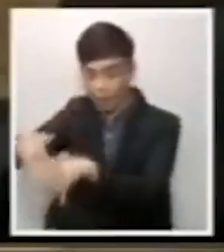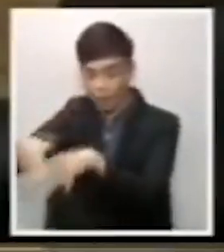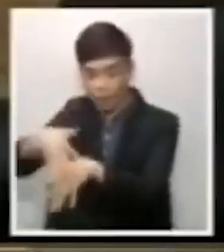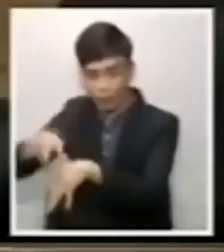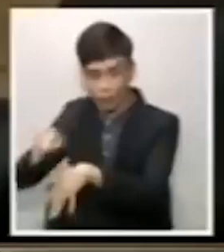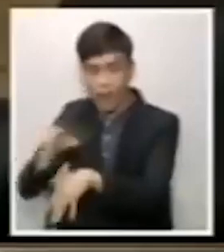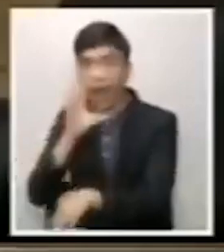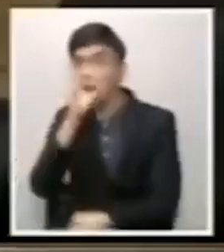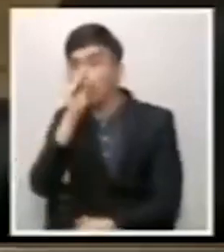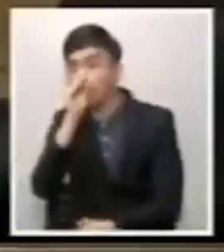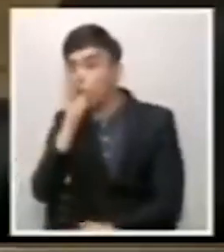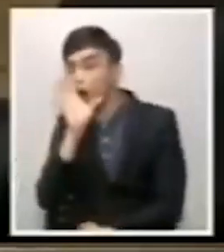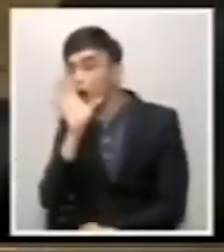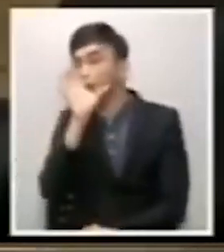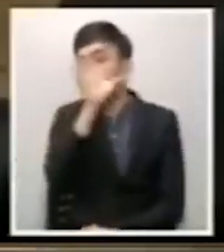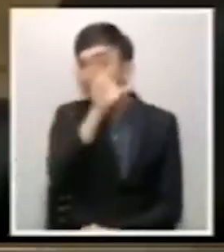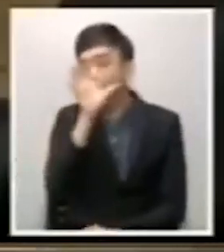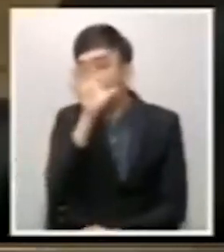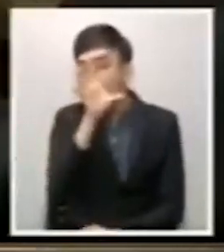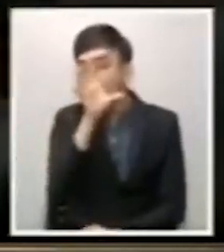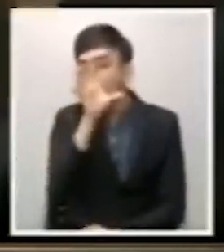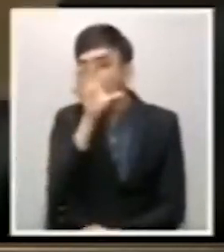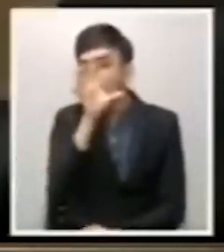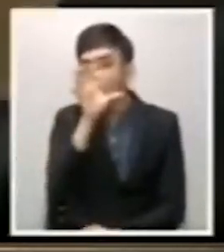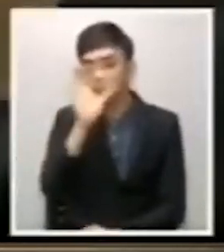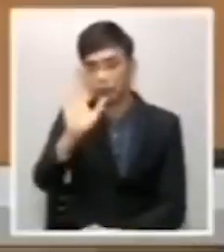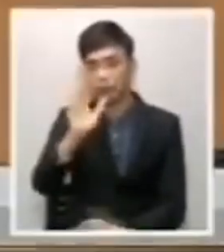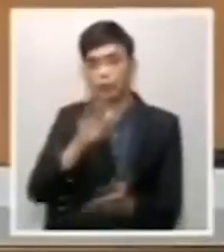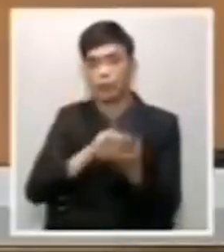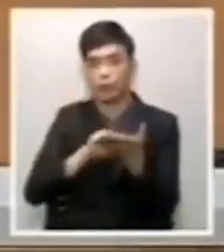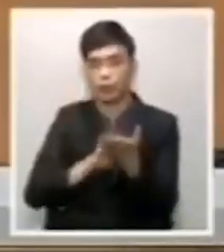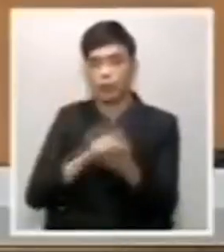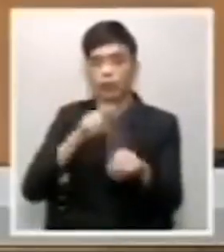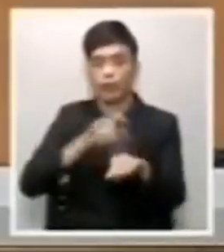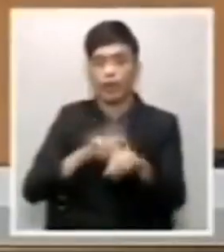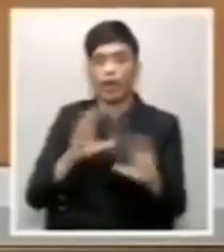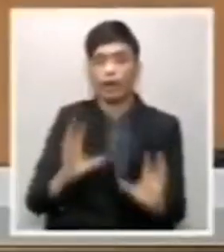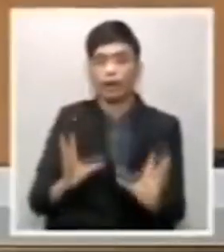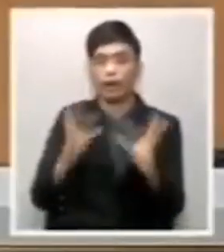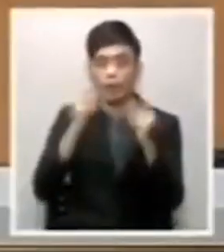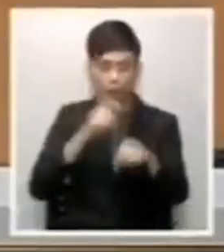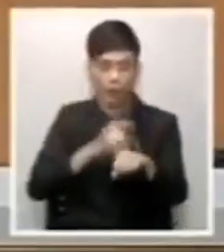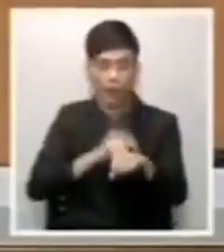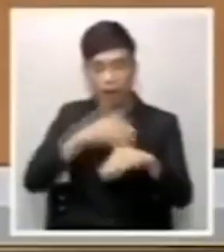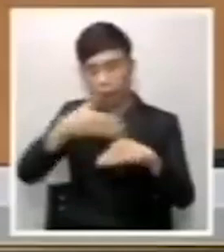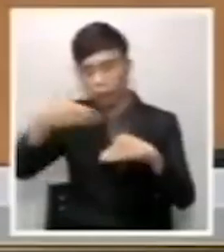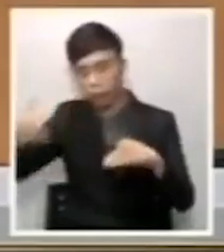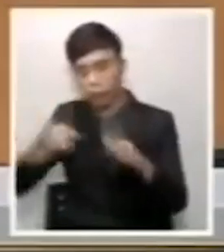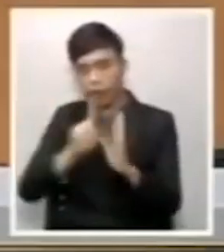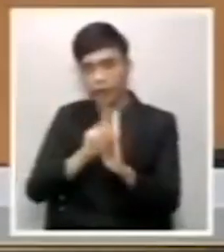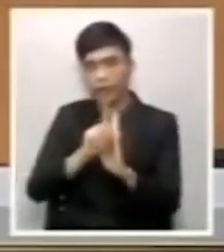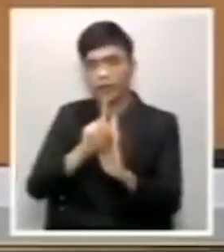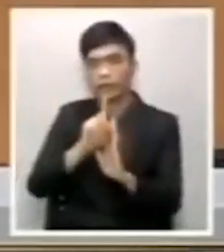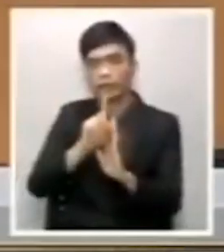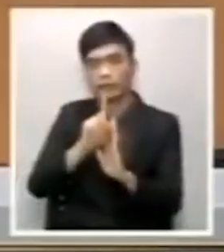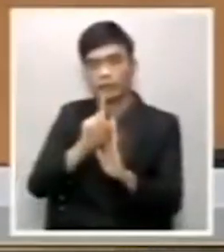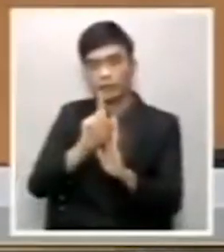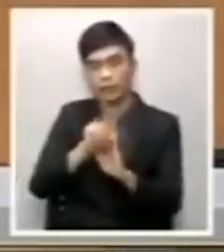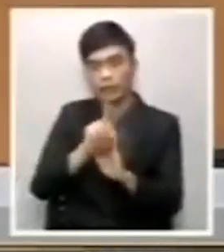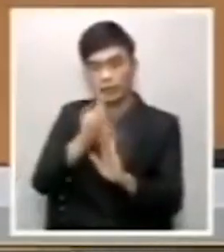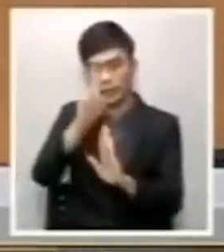ครับเขาตะโกนว่า ท่านรังสิมันครับหมดเวลาแล้วนะครับเลยเวลาไป1นาทีกับ4วินาที